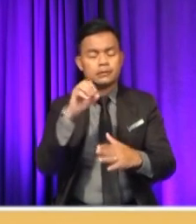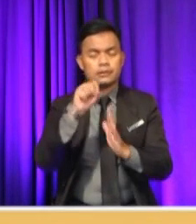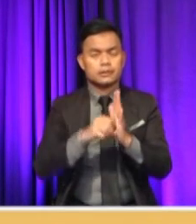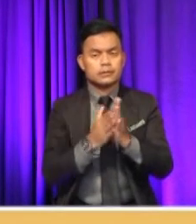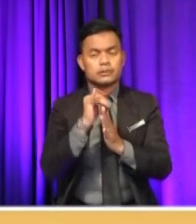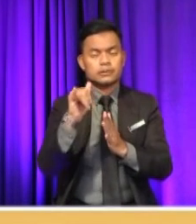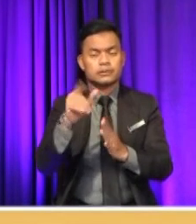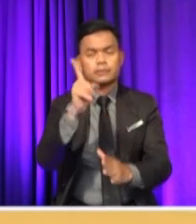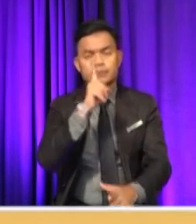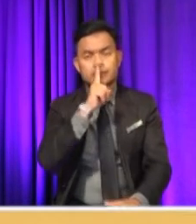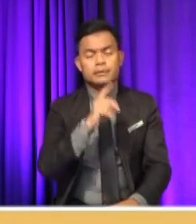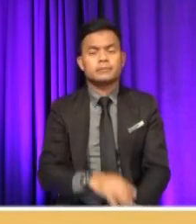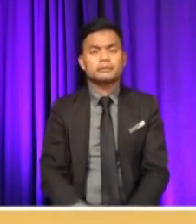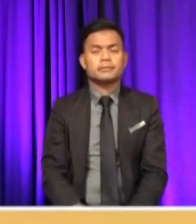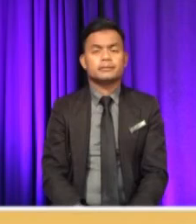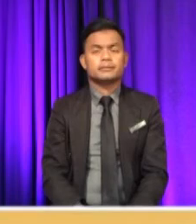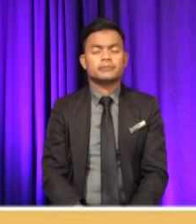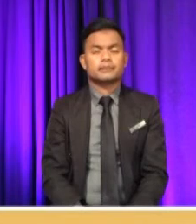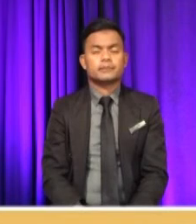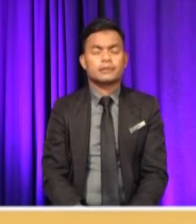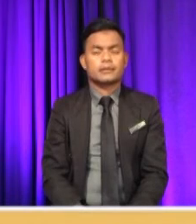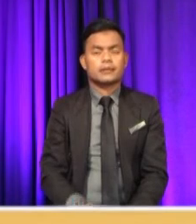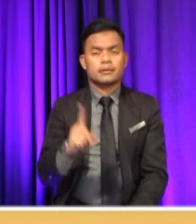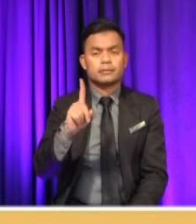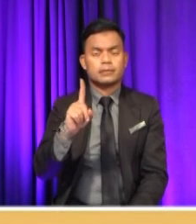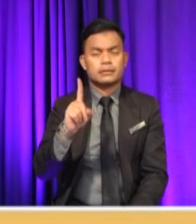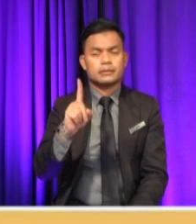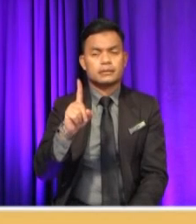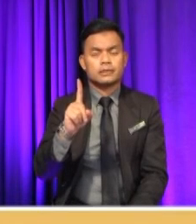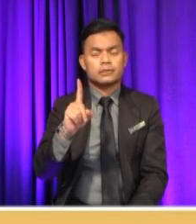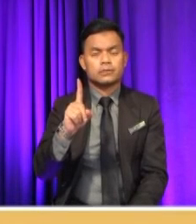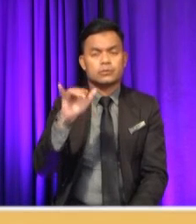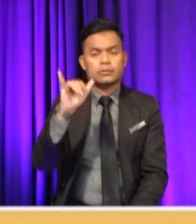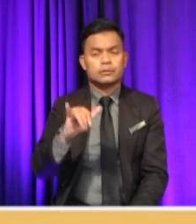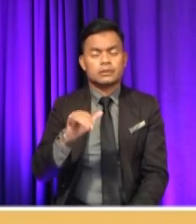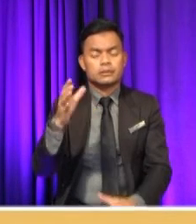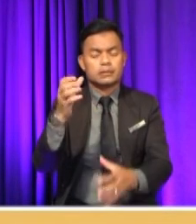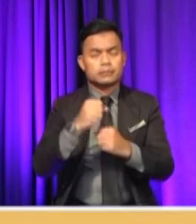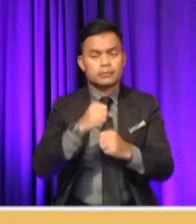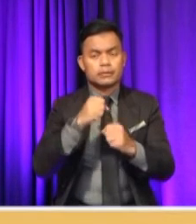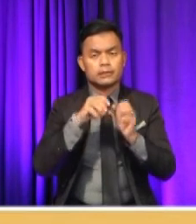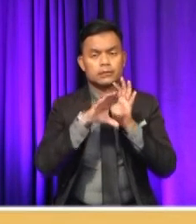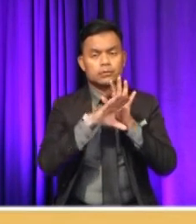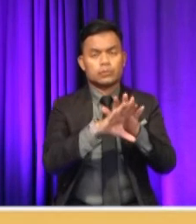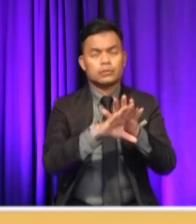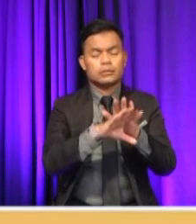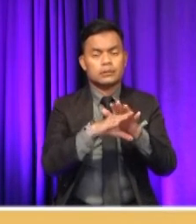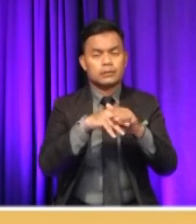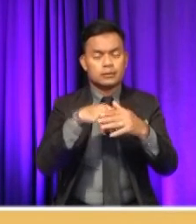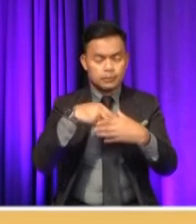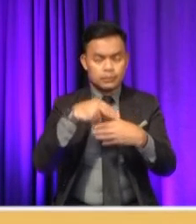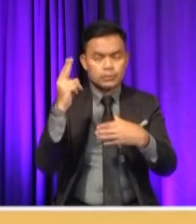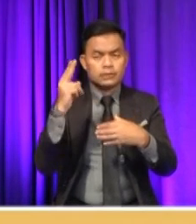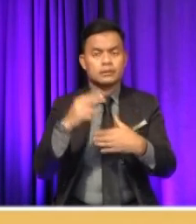Okey, daripada sini kita boleh nampak yang mana satu yang dapat menolak produk keluar, dapat